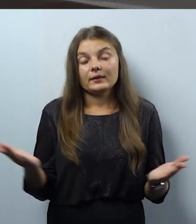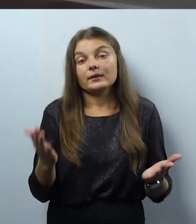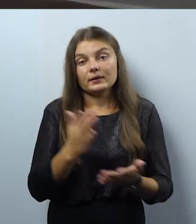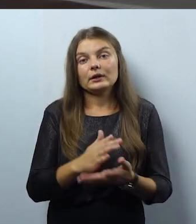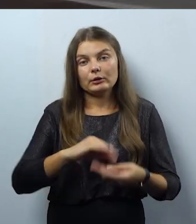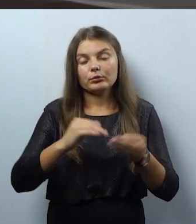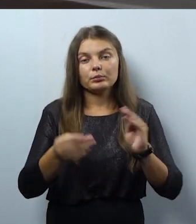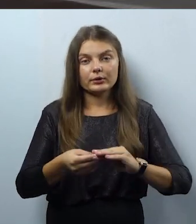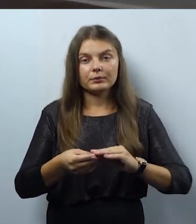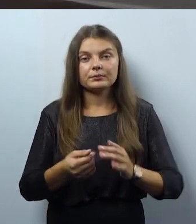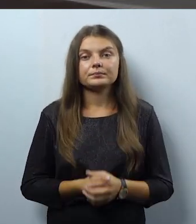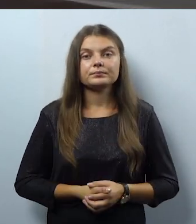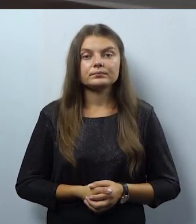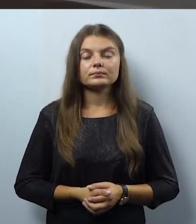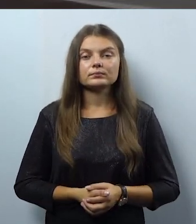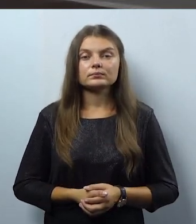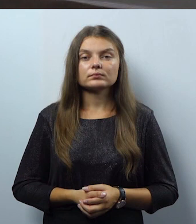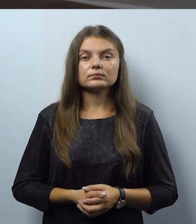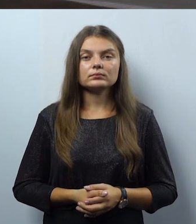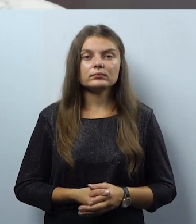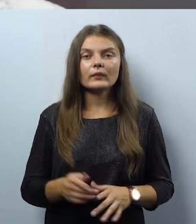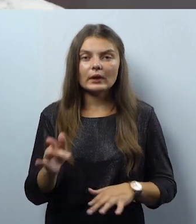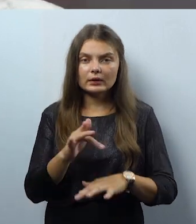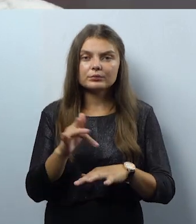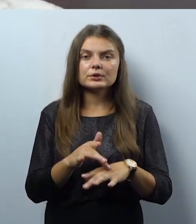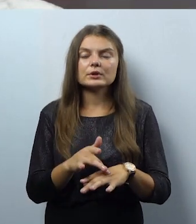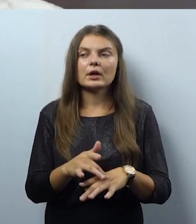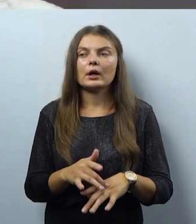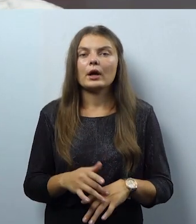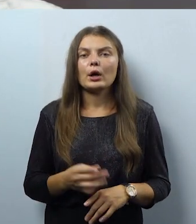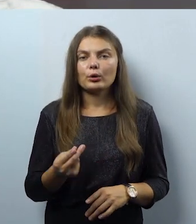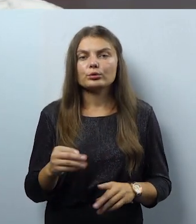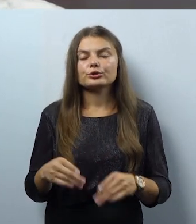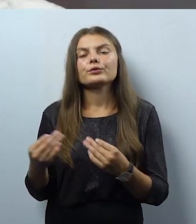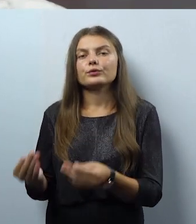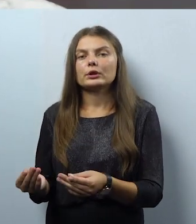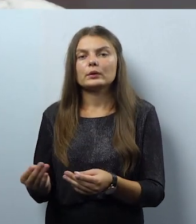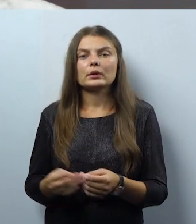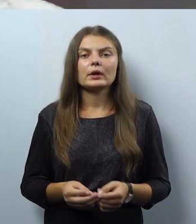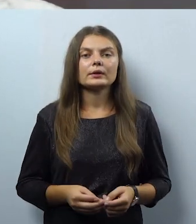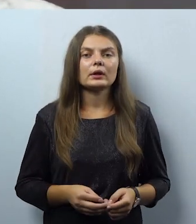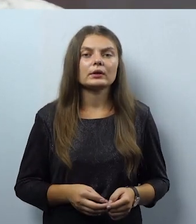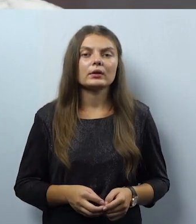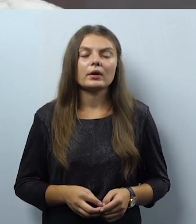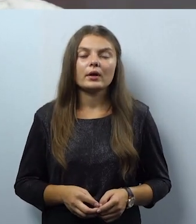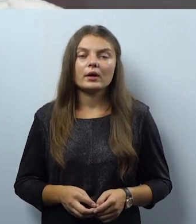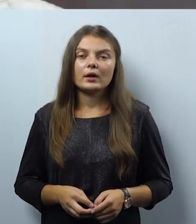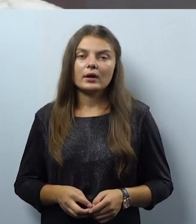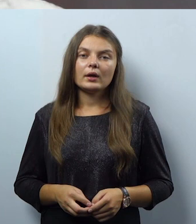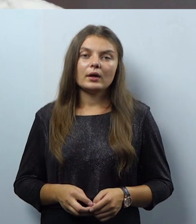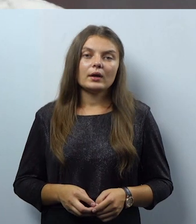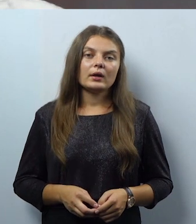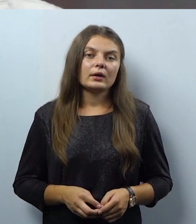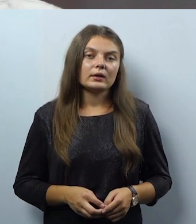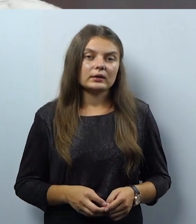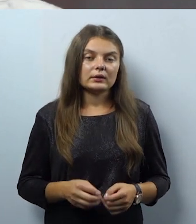фонді. А на місцях кошти зараховуються в спеціальний бюджет, в спеціальний фонд бюджету, так. І